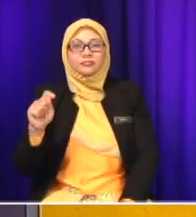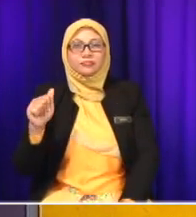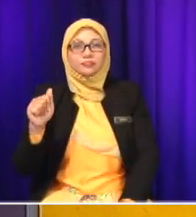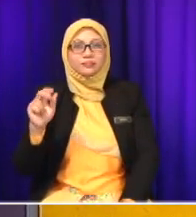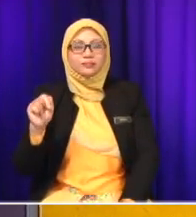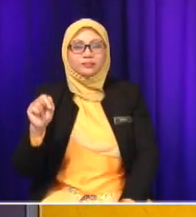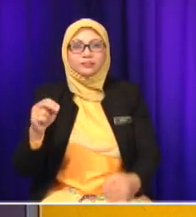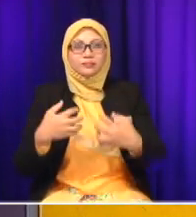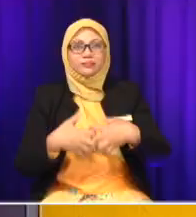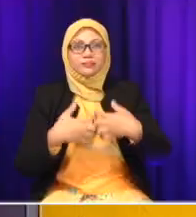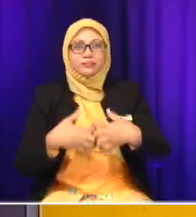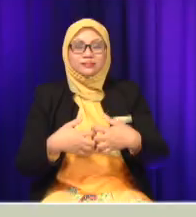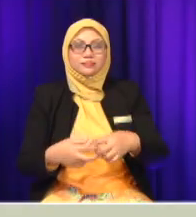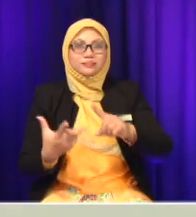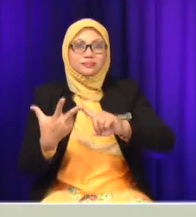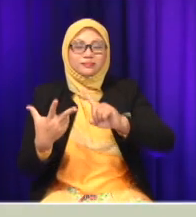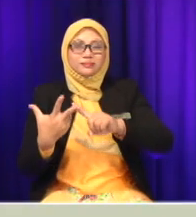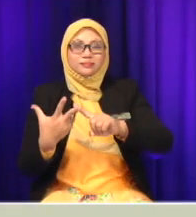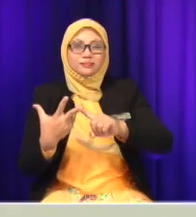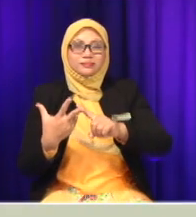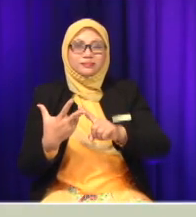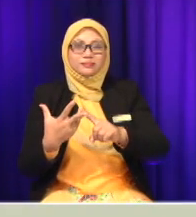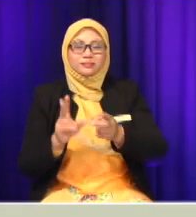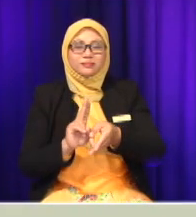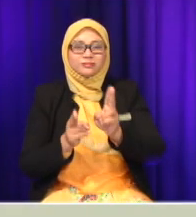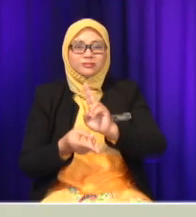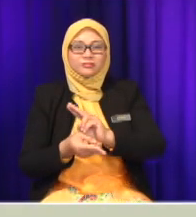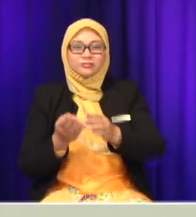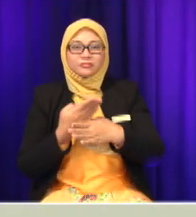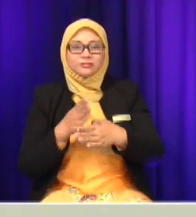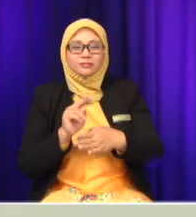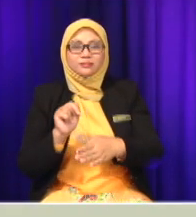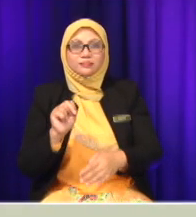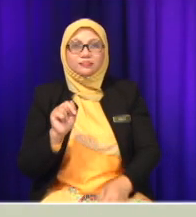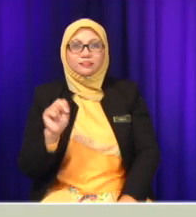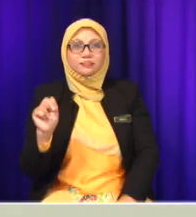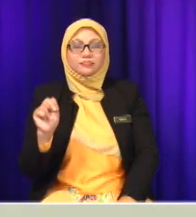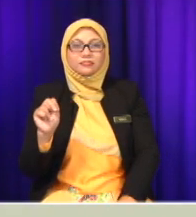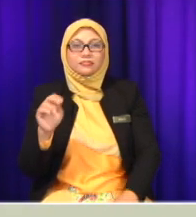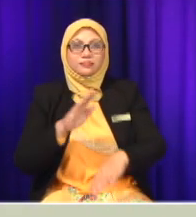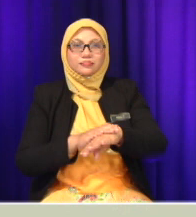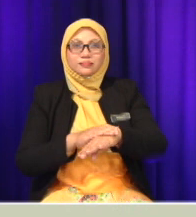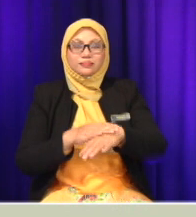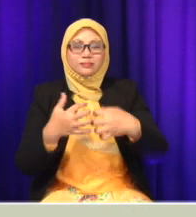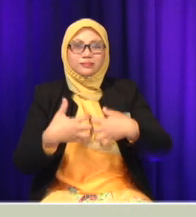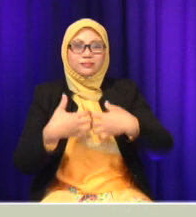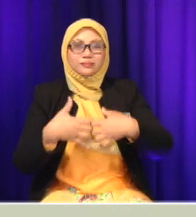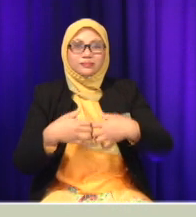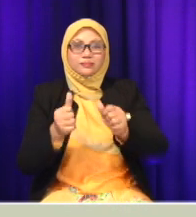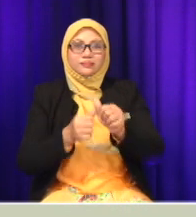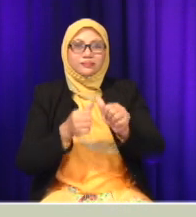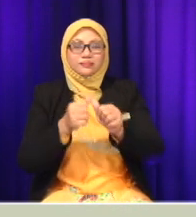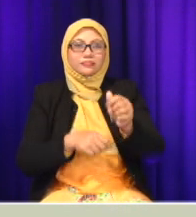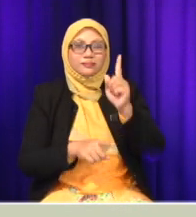ketiga kita merombak bahagian atas Enjin yang mana daripada gambar rajah tersebut kita dapat lihat Oke setiap satu